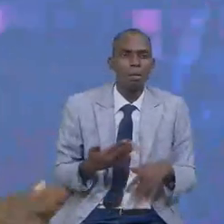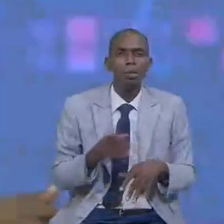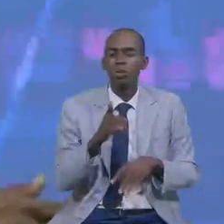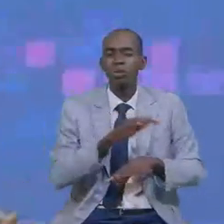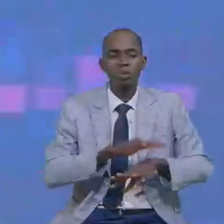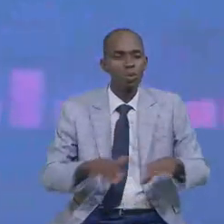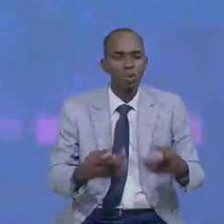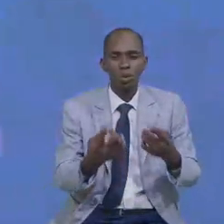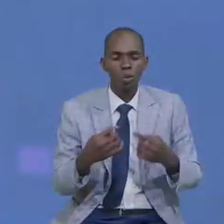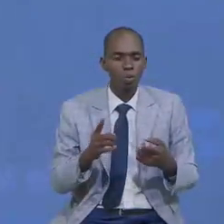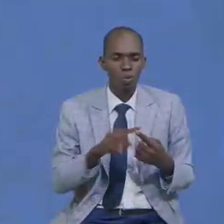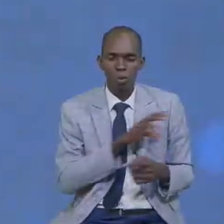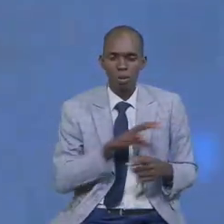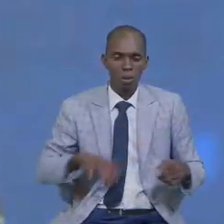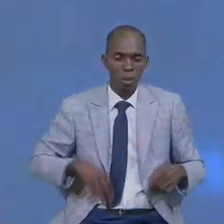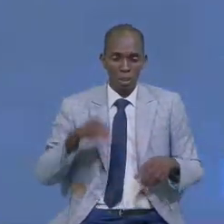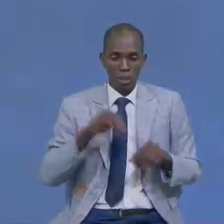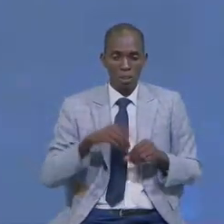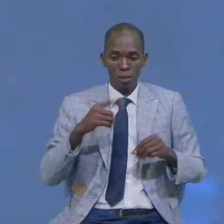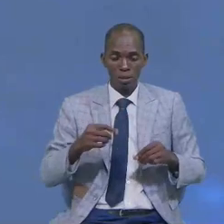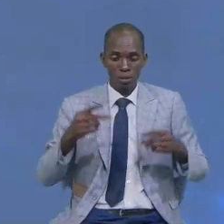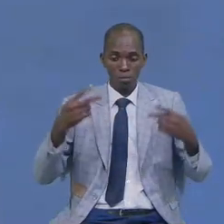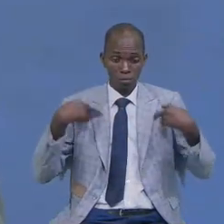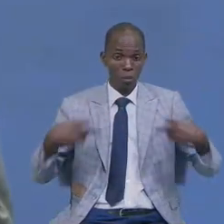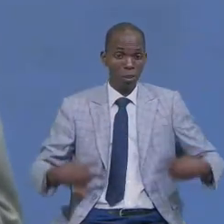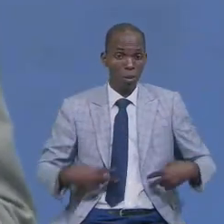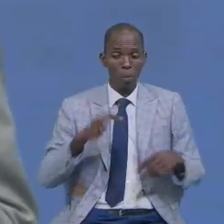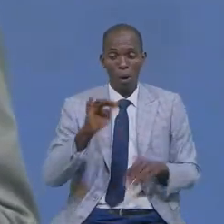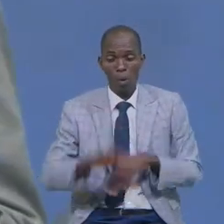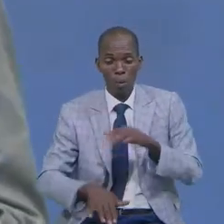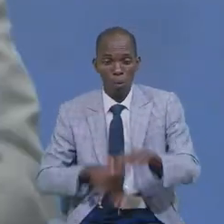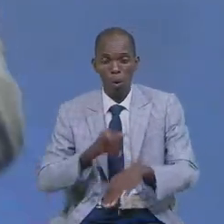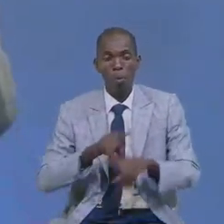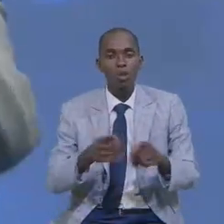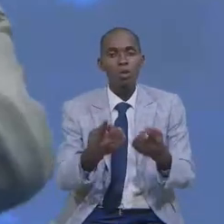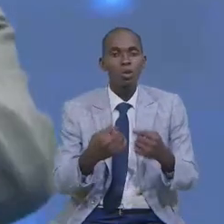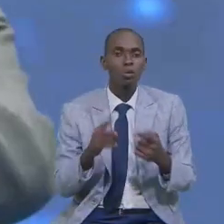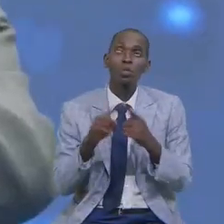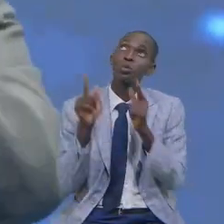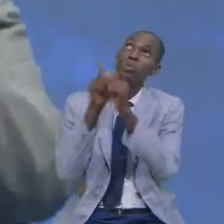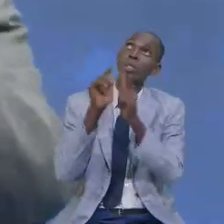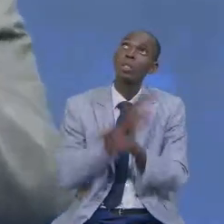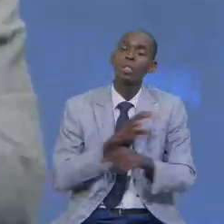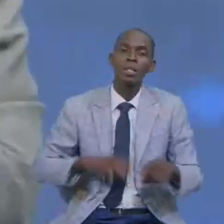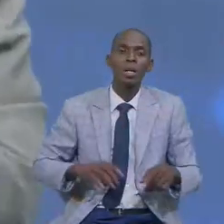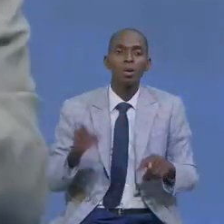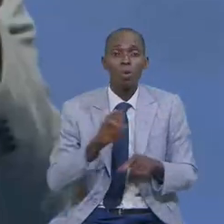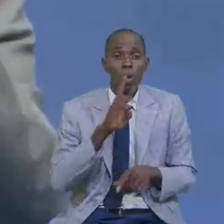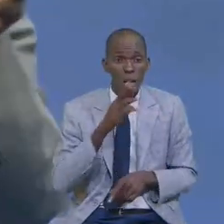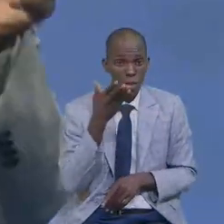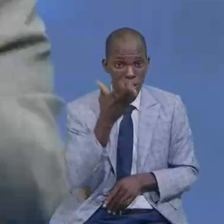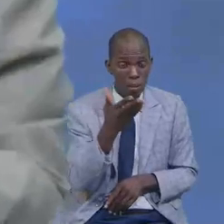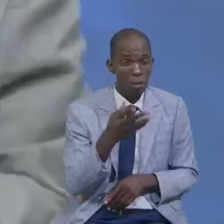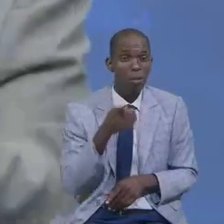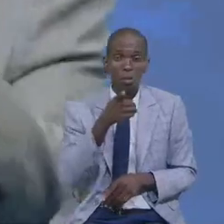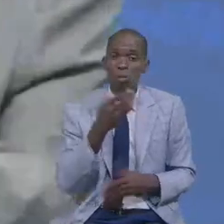Christ physiquement, en marchant. Tu viens à Christ là où tu es, même si tu ne